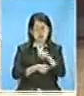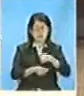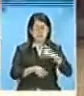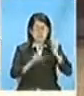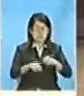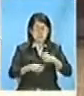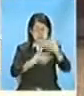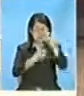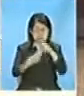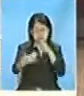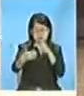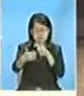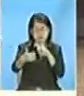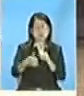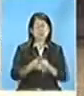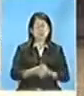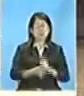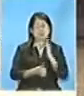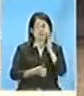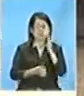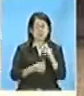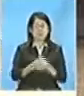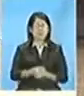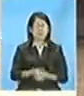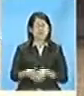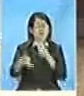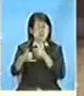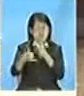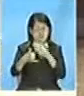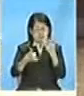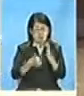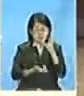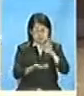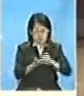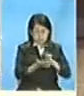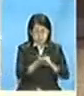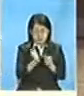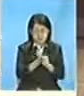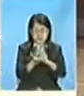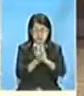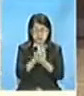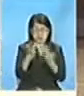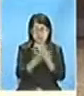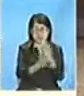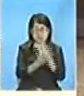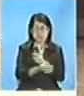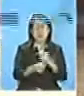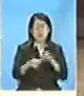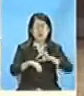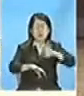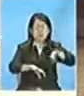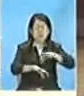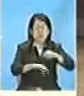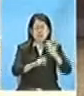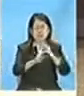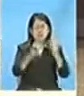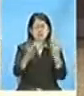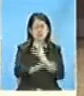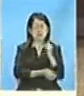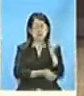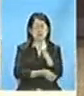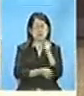ตอบก็จะทำให้สามารถปรับปรุงประสิทธิภาพในการตั้งกระทู้ถามซึ่งนั่นย่อมหมายความ